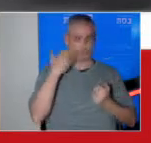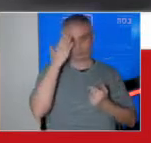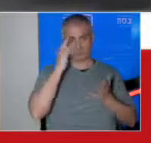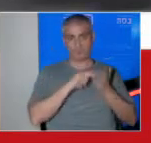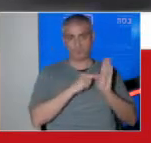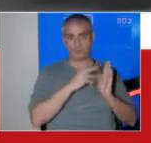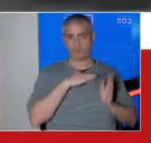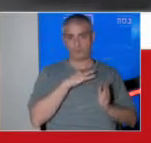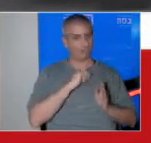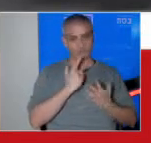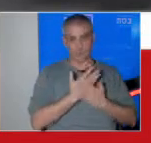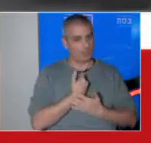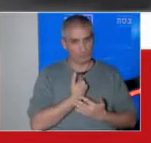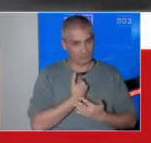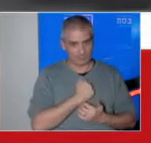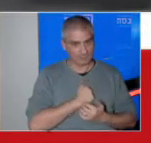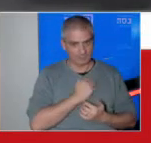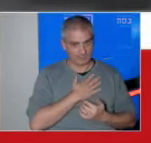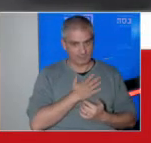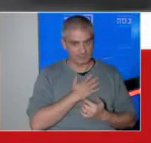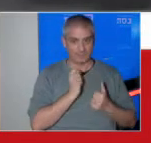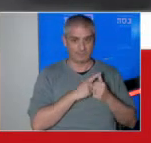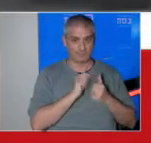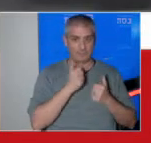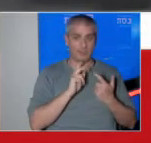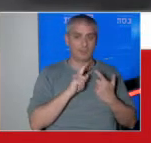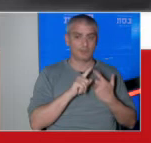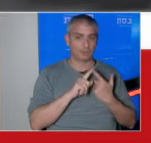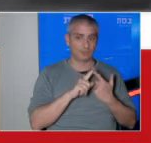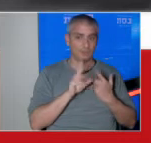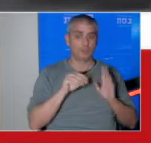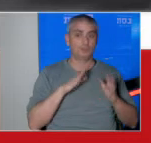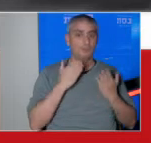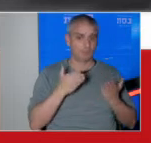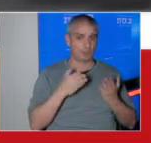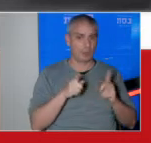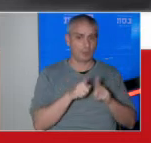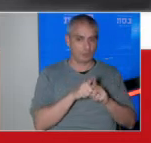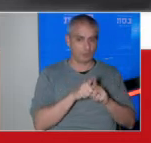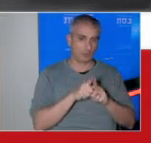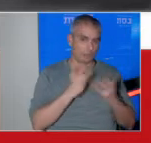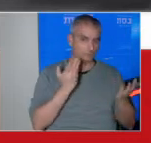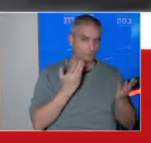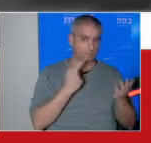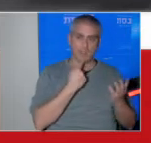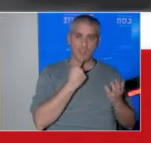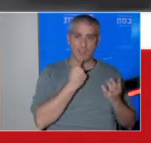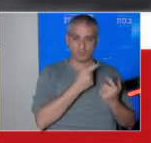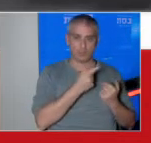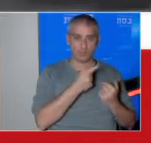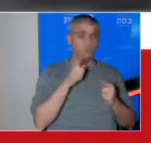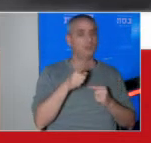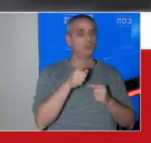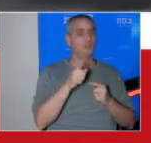הפוליטיקאים שלנו, לא חדש לנו, לצערי הרב, זה א', ב', כשיש לנו ממשלה, כמו שקראו או אהבו לקרוא לה,